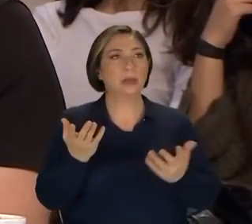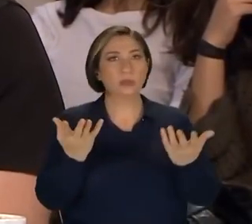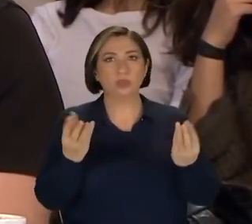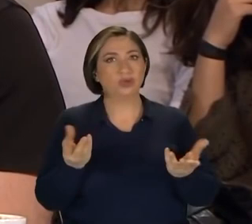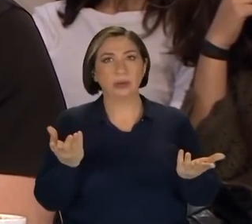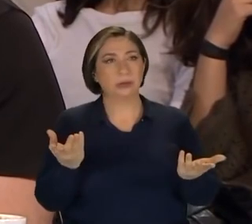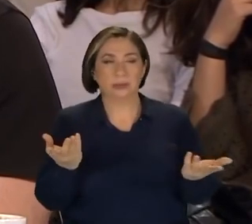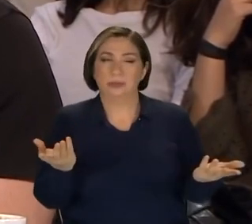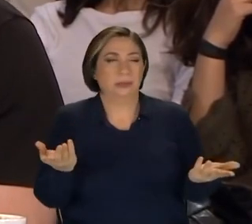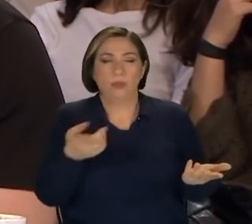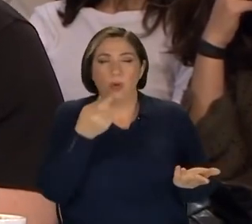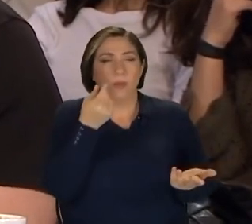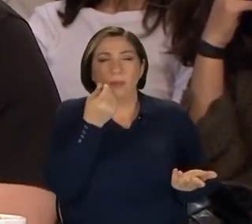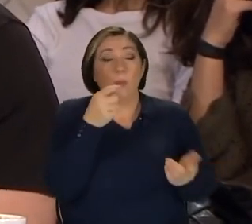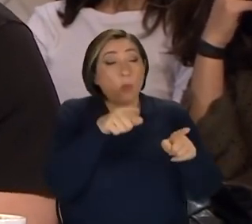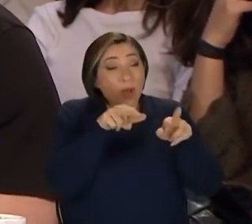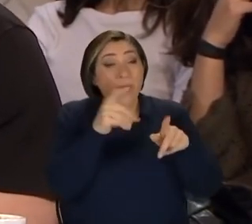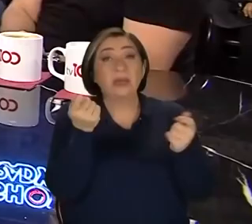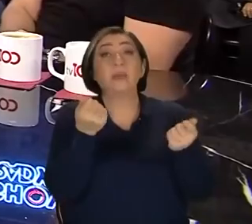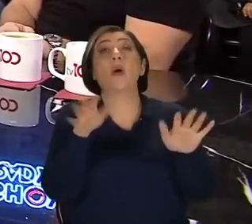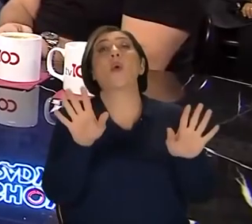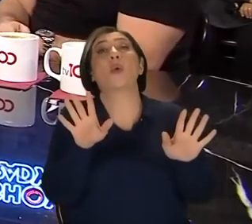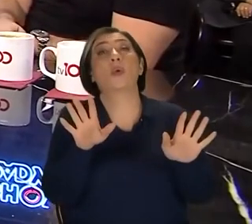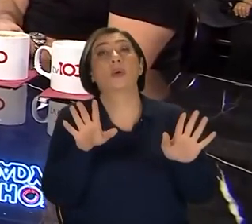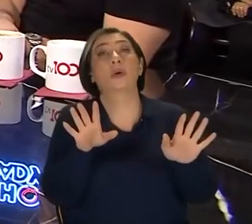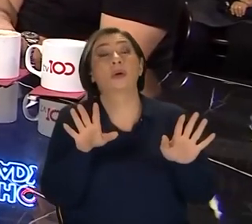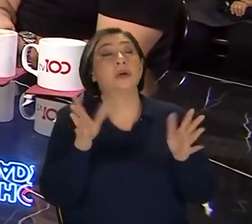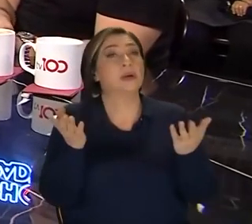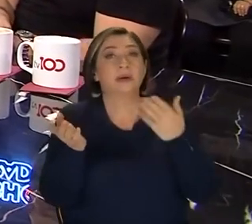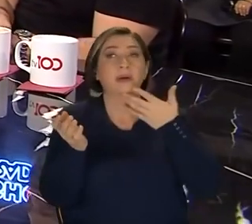olacak ki bu? Yani o para yok ki bu iş, bu işte o para yok.